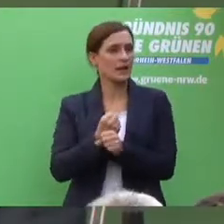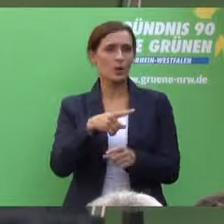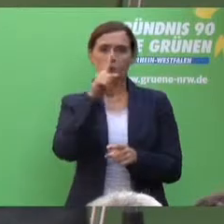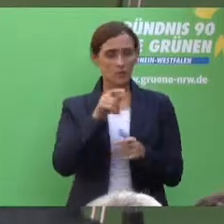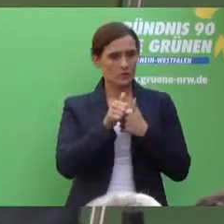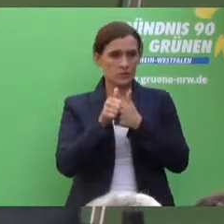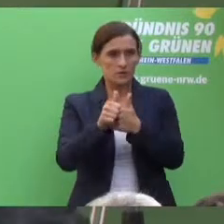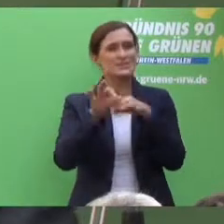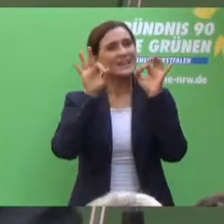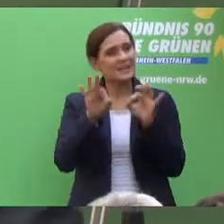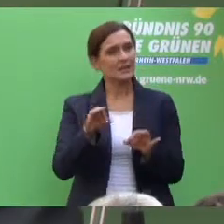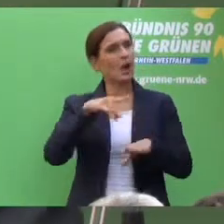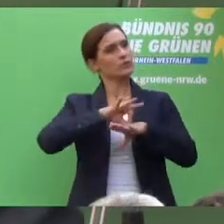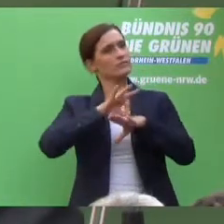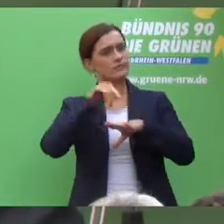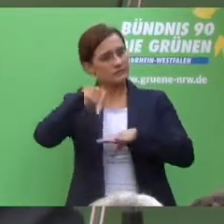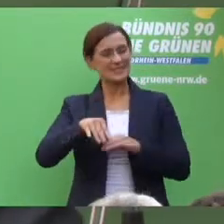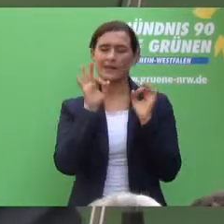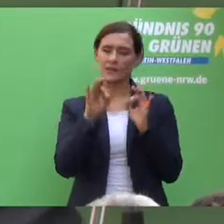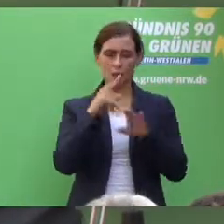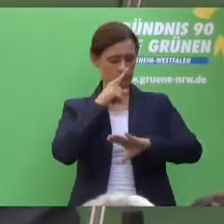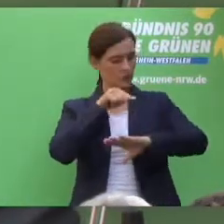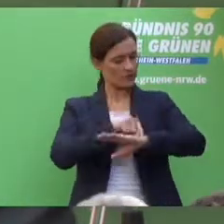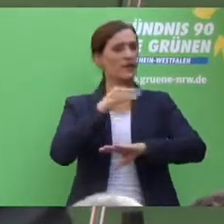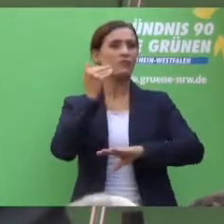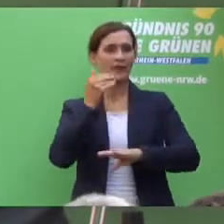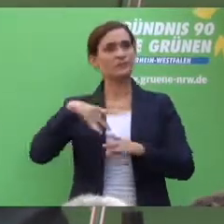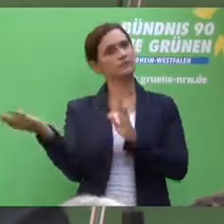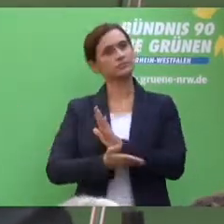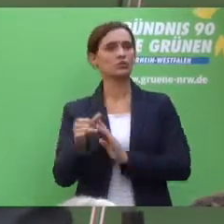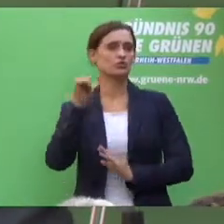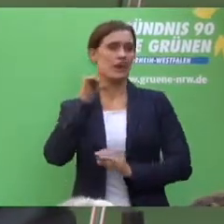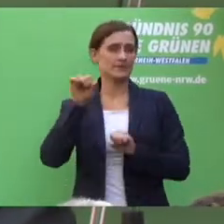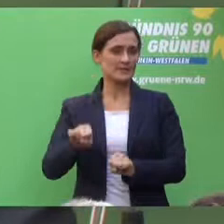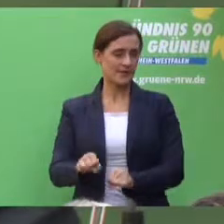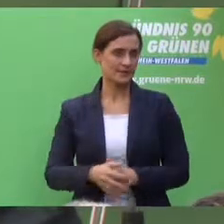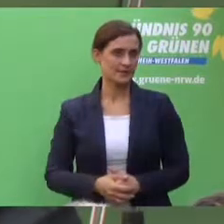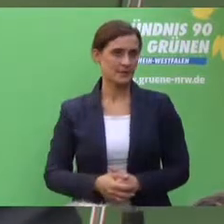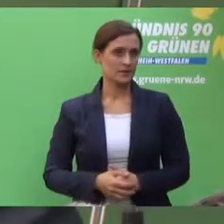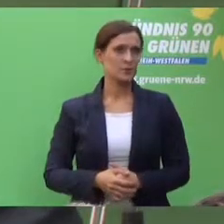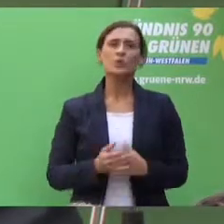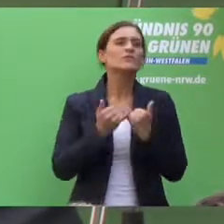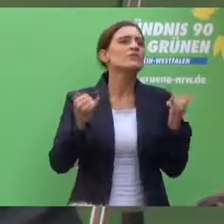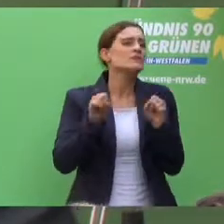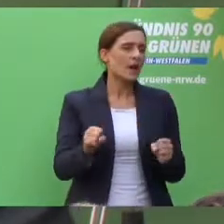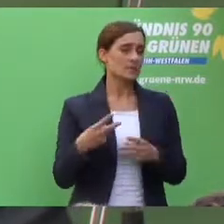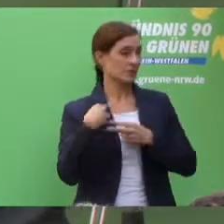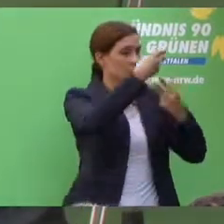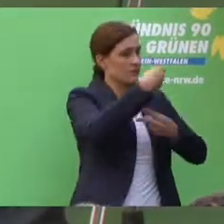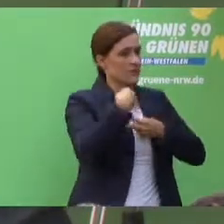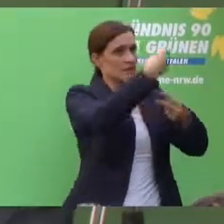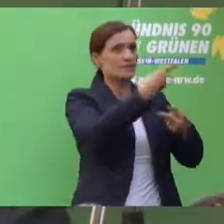das vordefinierte Schlachtgewicht zu erreichen. Und das geht nur, wenn man viele Tiere auf engstem Raum